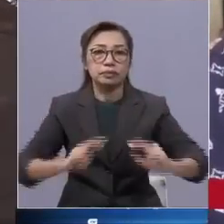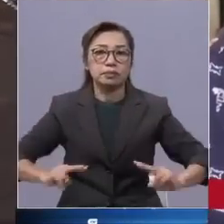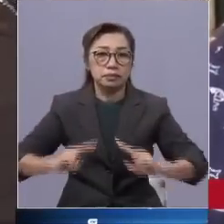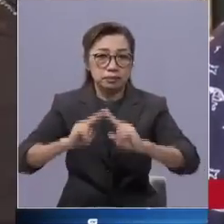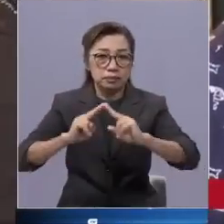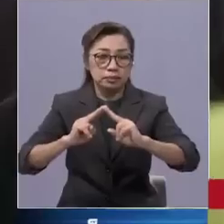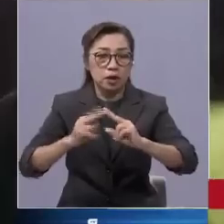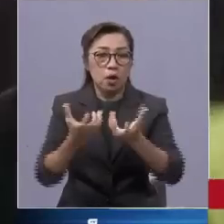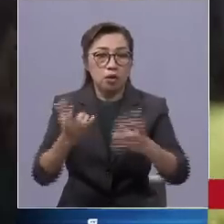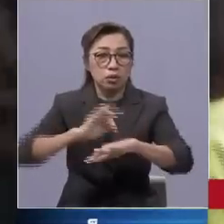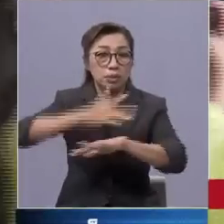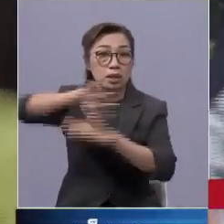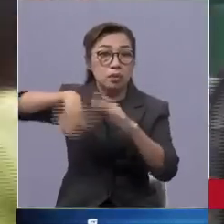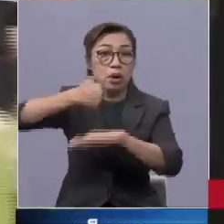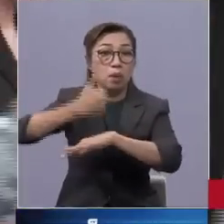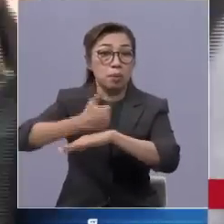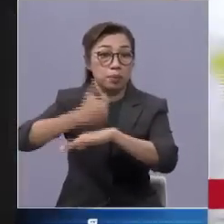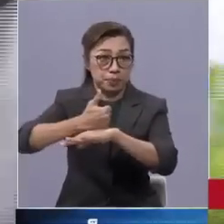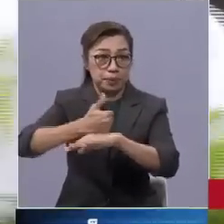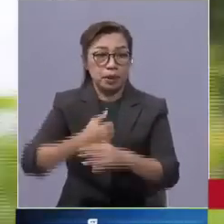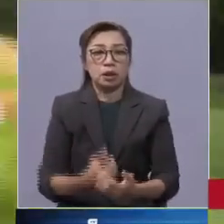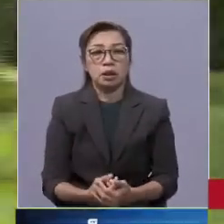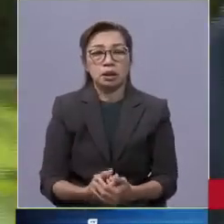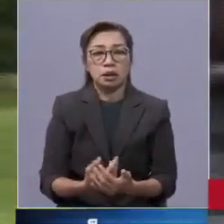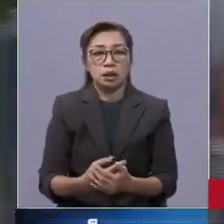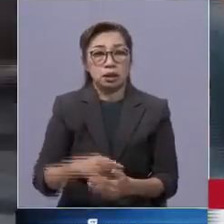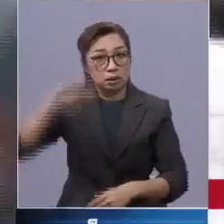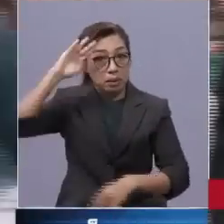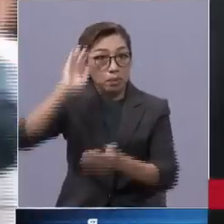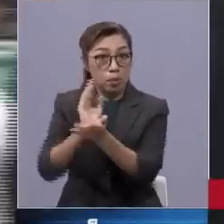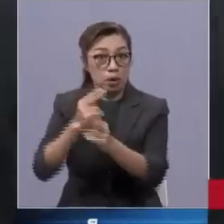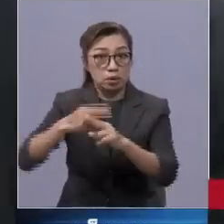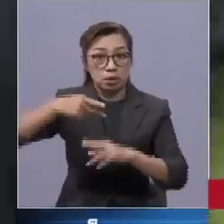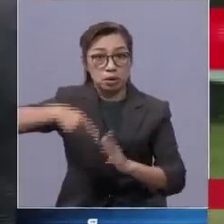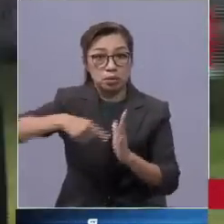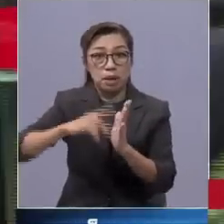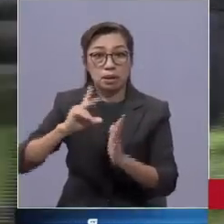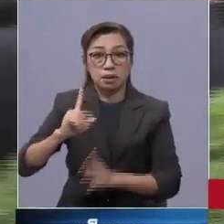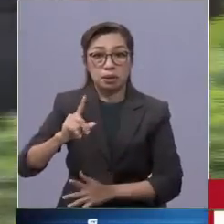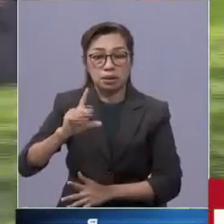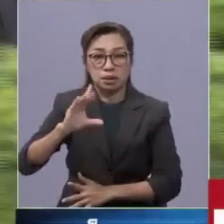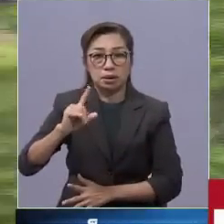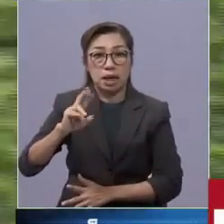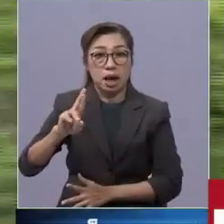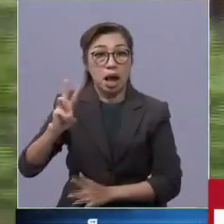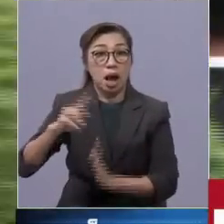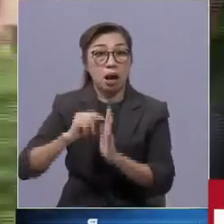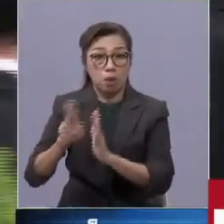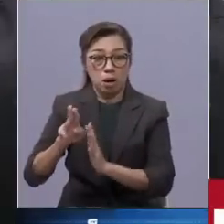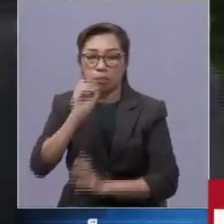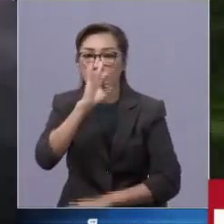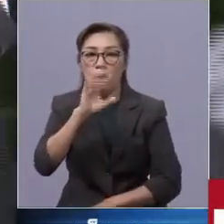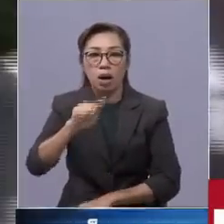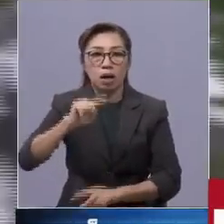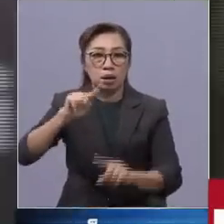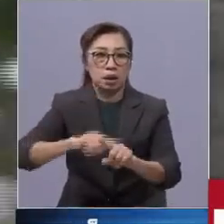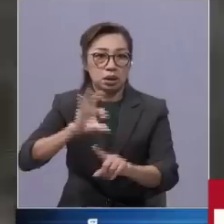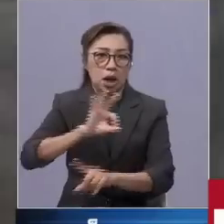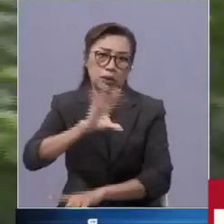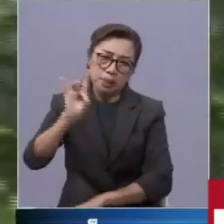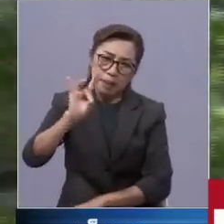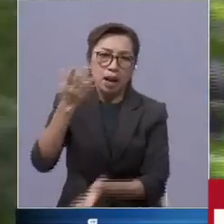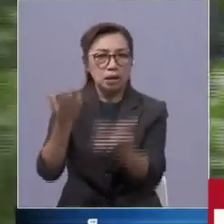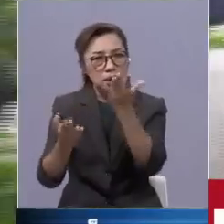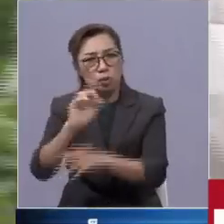ว่าการกระทรวงทรัพยากรธรรมชาติและสิ่งแวดล้อมพลตำรวจเอกพัชรวาทวงสุวรรณบอกว่าตนจะเข้ากระทรวงในวันที่8หรือ